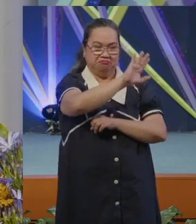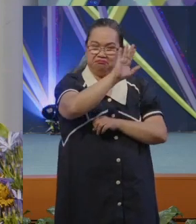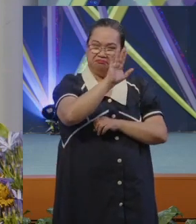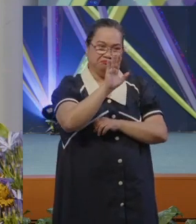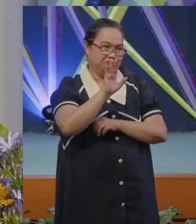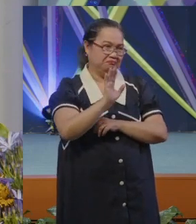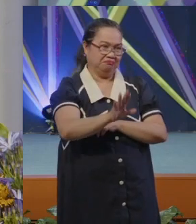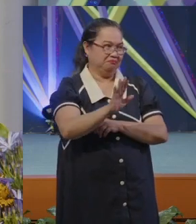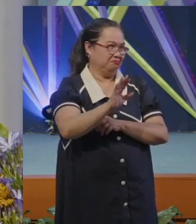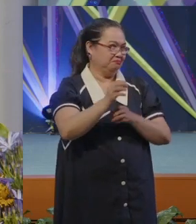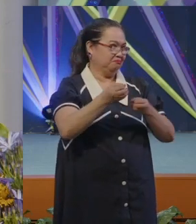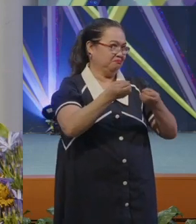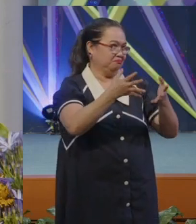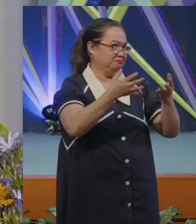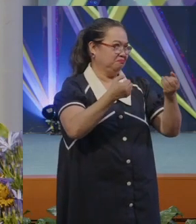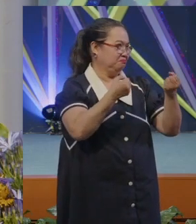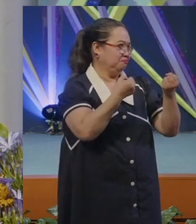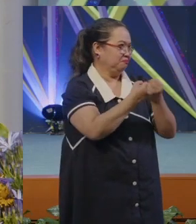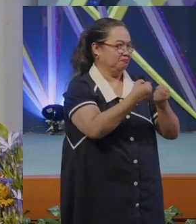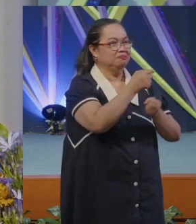nor forsake you.